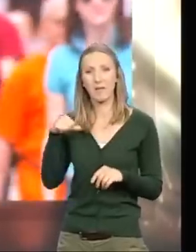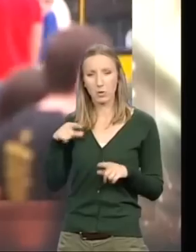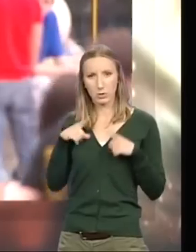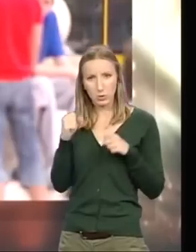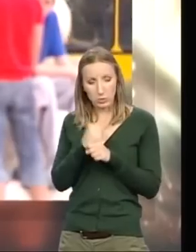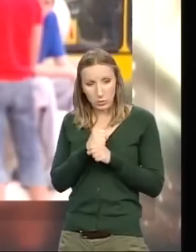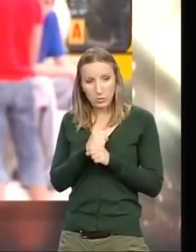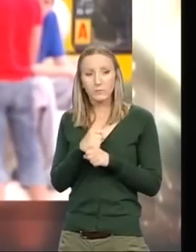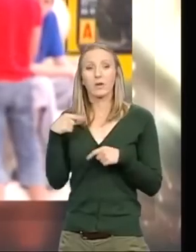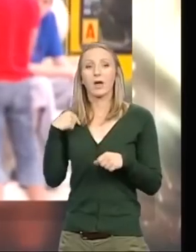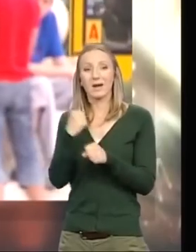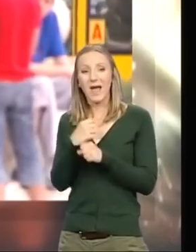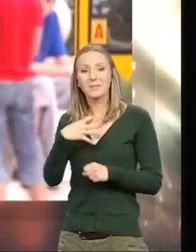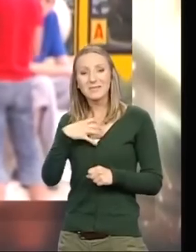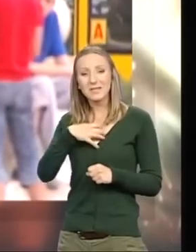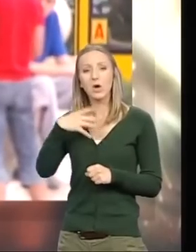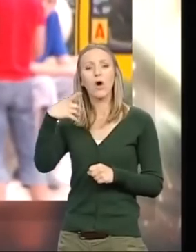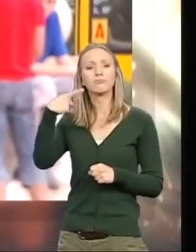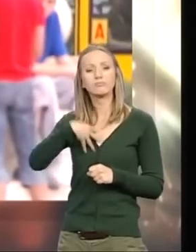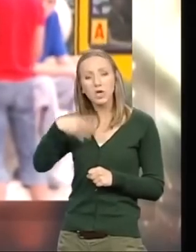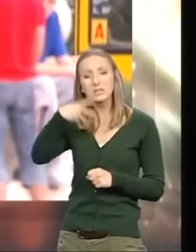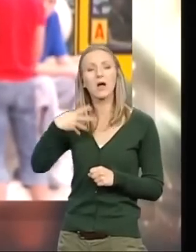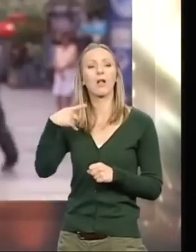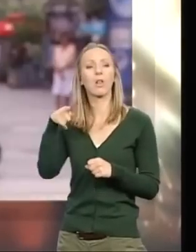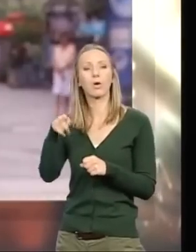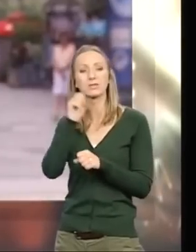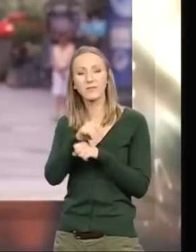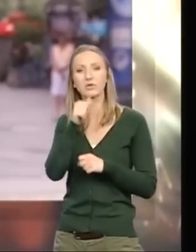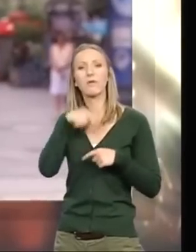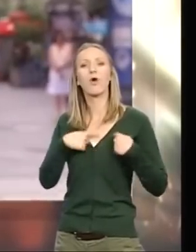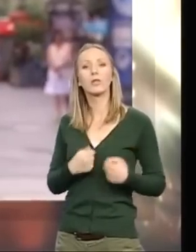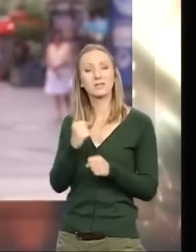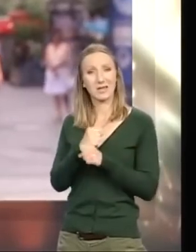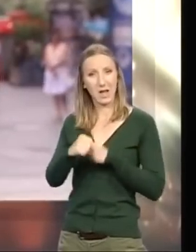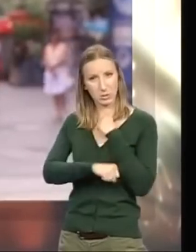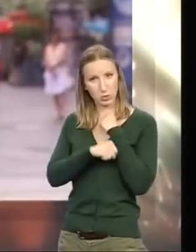stanovanje uz podršku, rad psihosocijalnog savjetovališta i volonterski rad studenta.